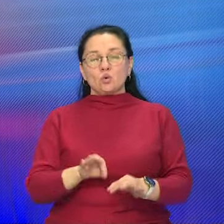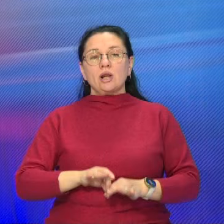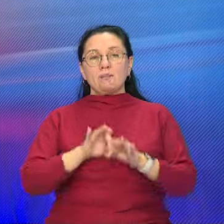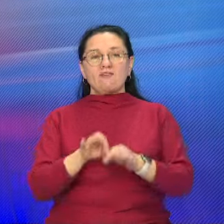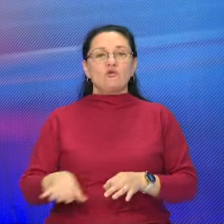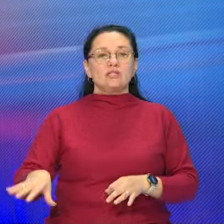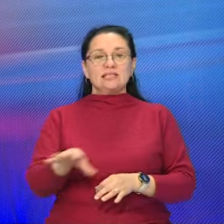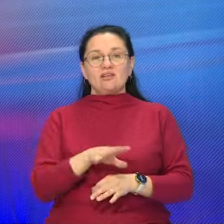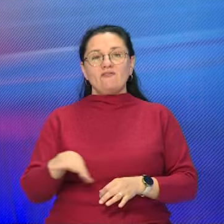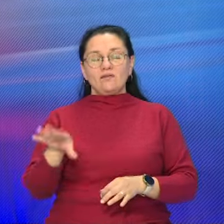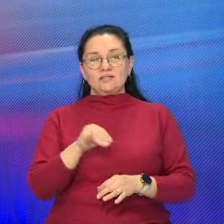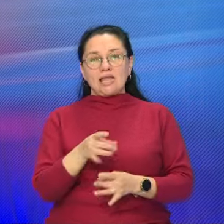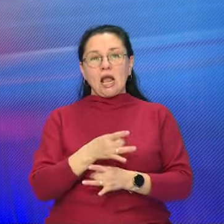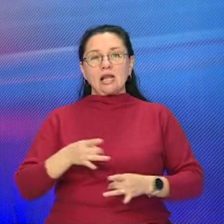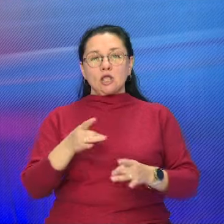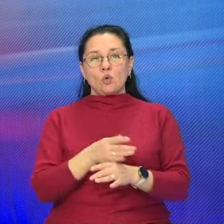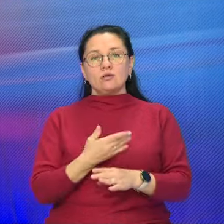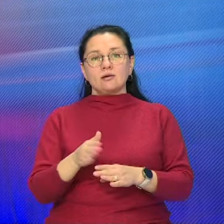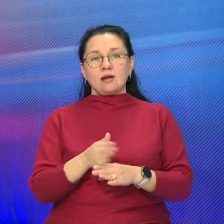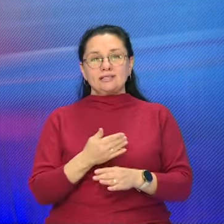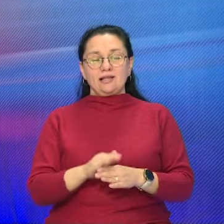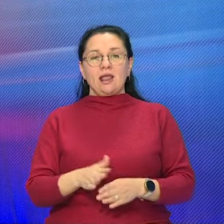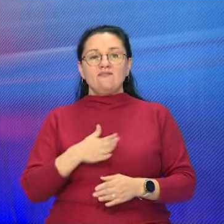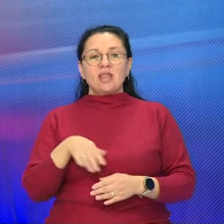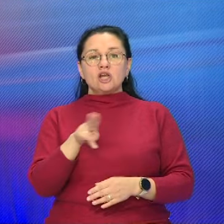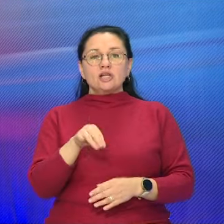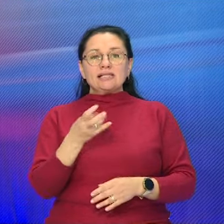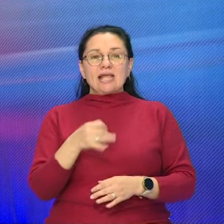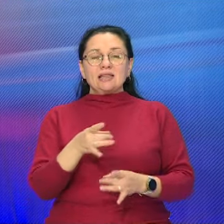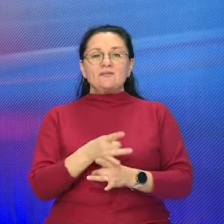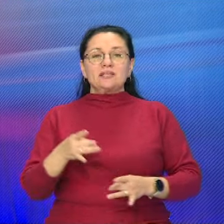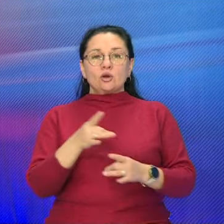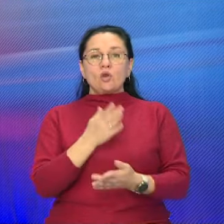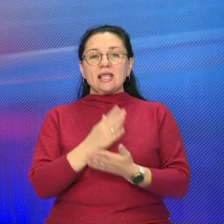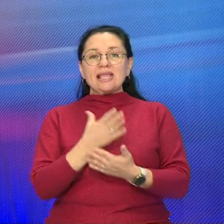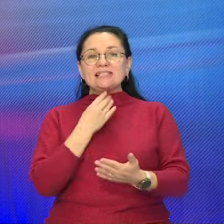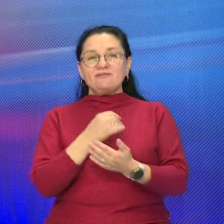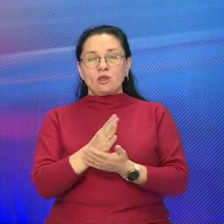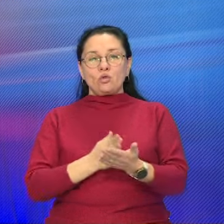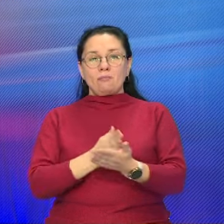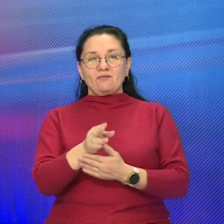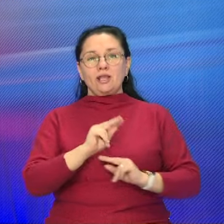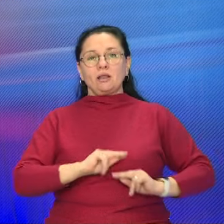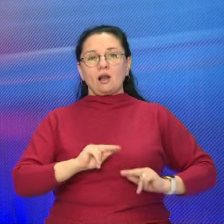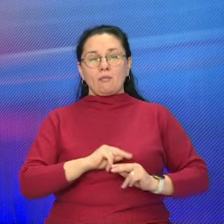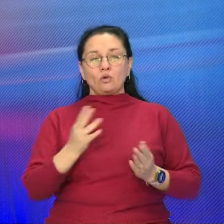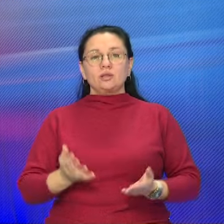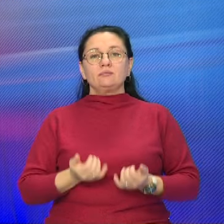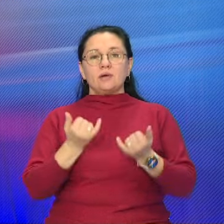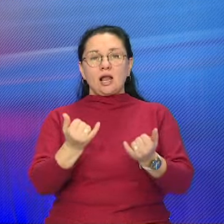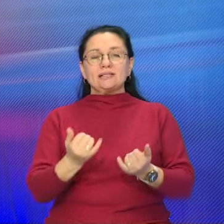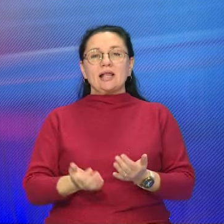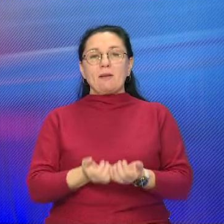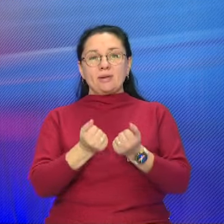во всех районных отделениях. В нашем Дятловском районе сформированы свои подходы к оказанию поддержки, помощи вот данной